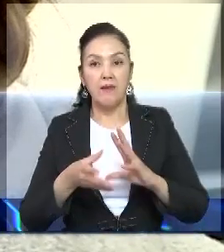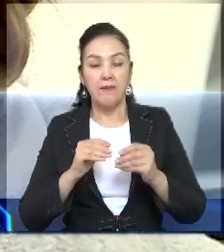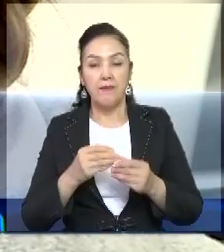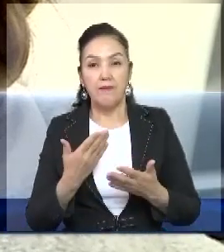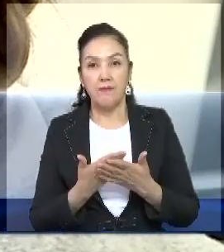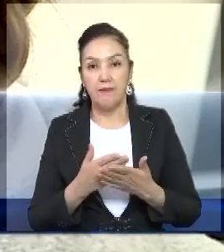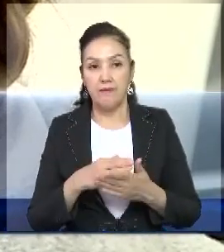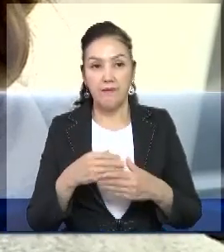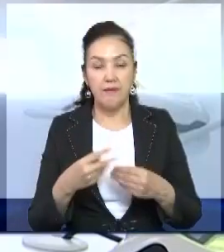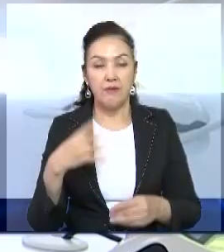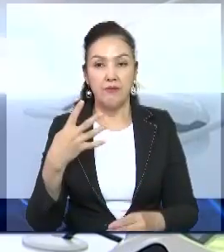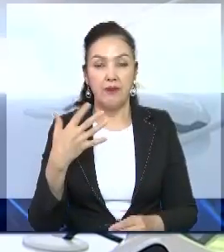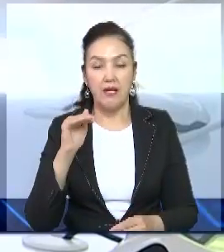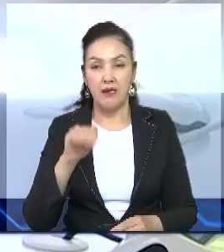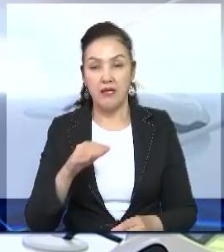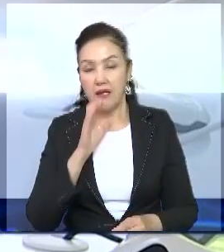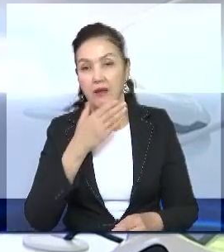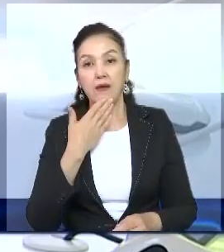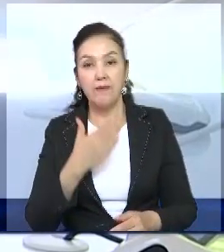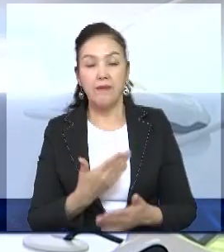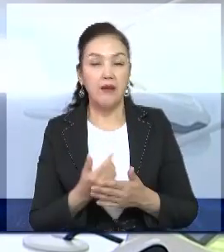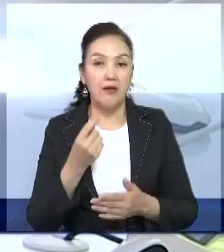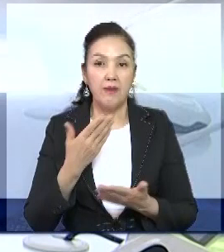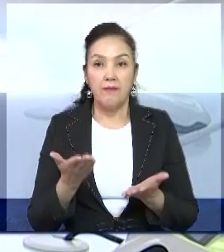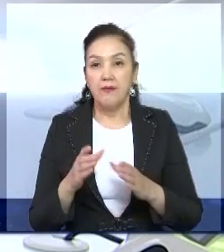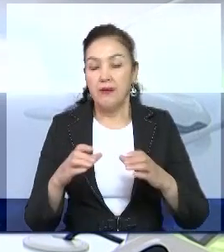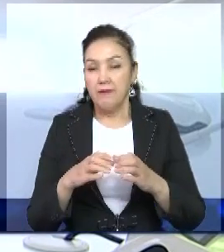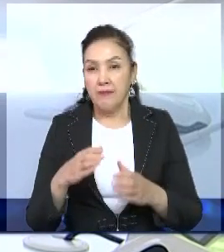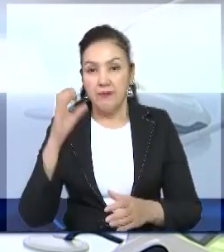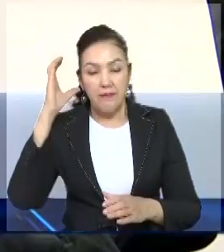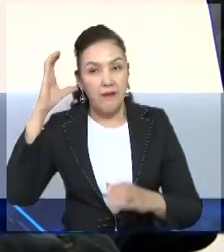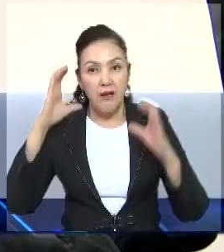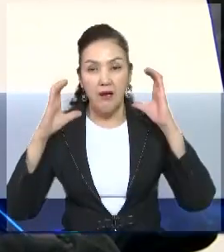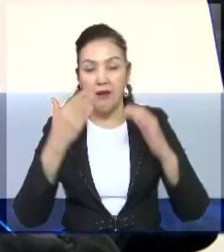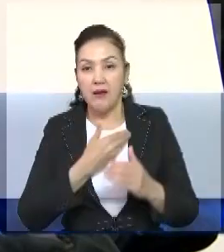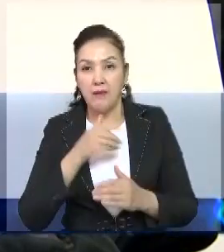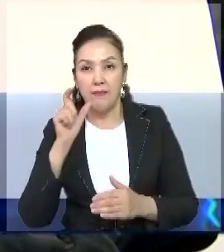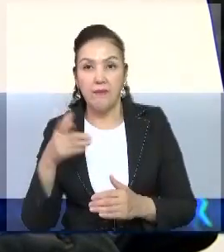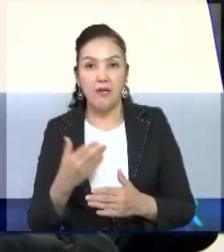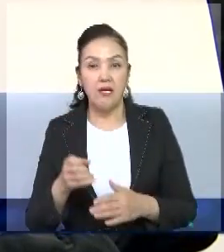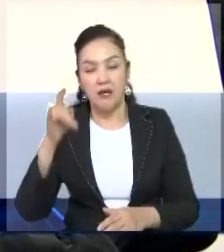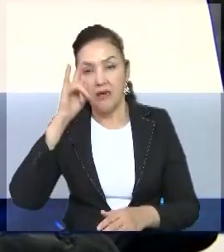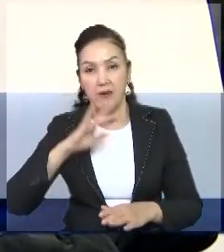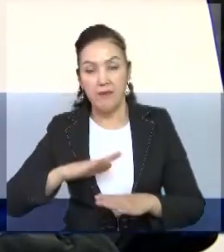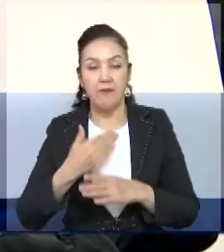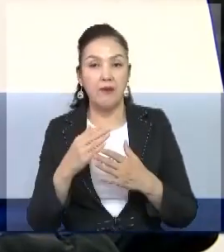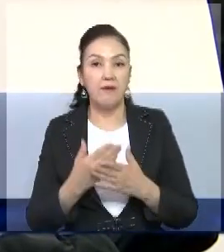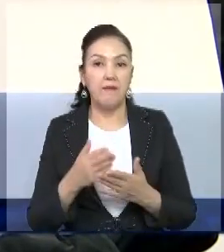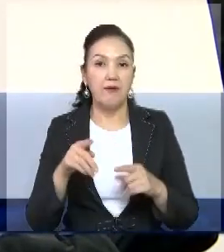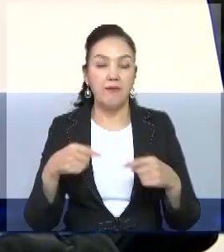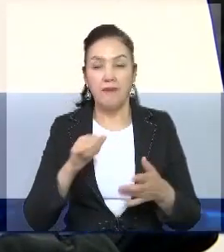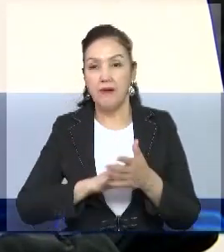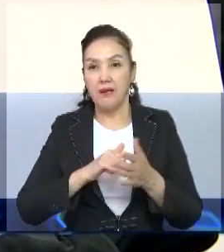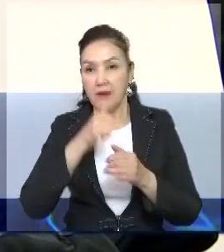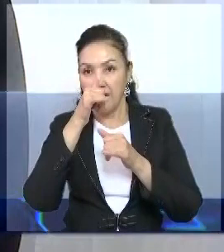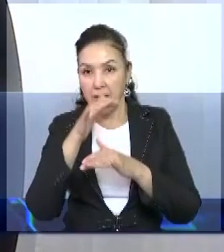стране в фонд поступило 45 тысяч обращений. И немалая часть от студентов и абитуриентов, которые хотели бы обучаться в вузах Казахстана, но по тем или иным причинам у них